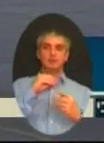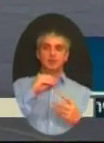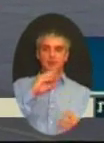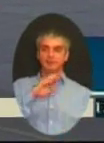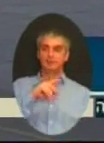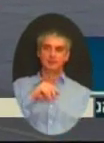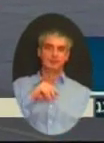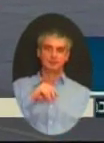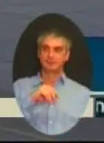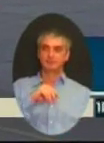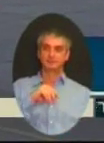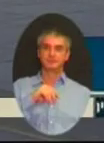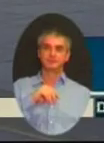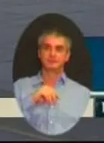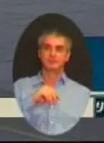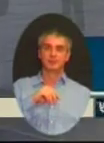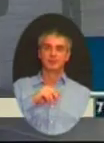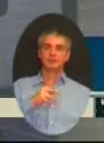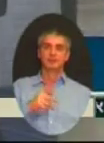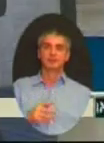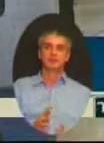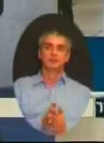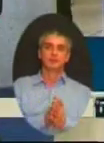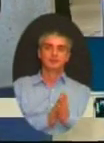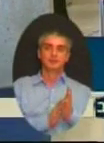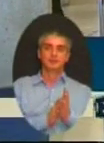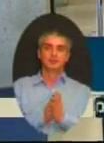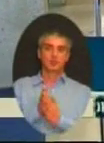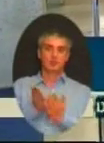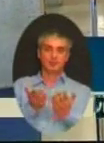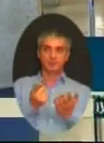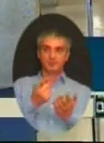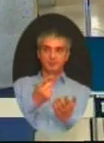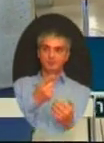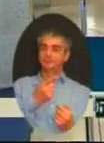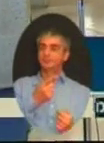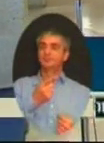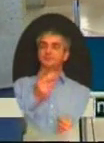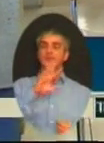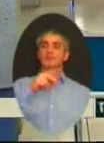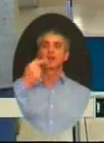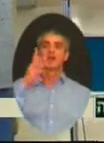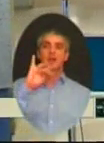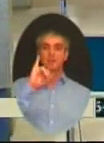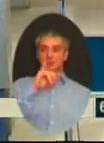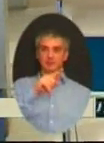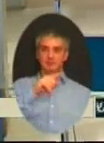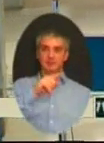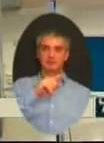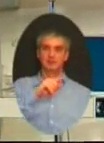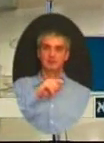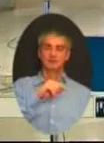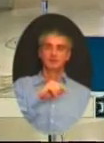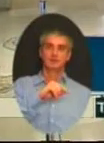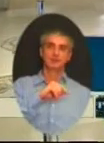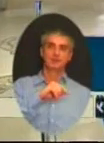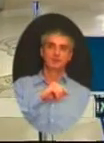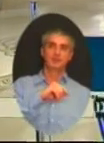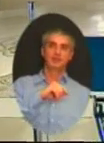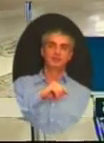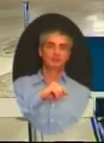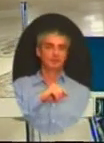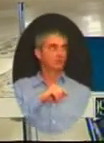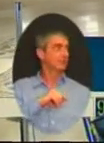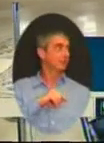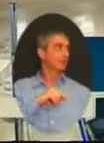את סוגיית ההכרה בישראל. כל תנאי מוקדם שאתה מביא. אגב, בעניין הזה, אבי, גבאי הוא מצוין, הוא יודע לנהל מסע